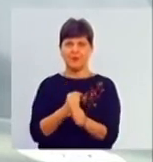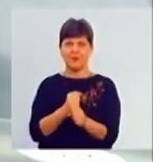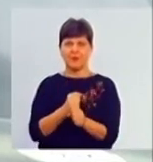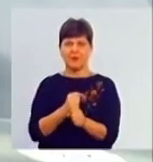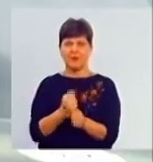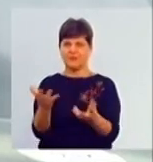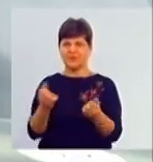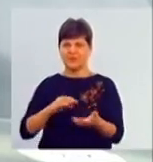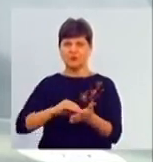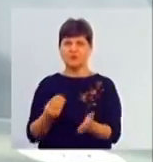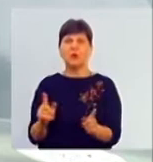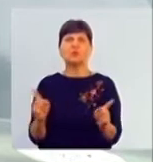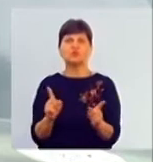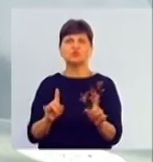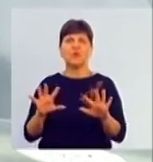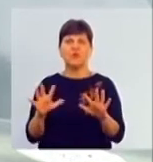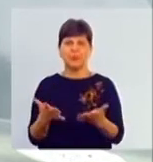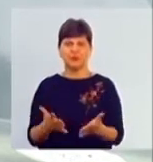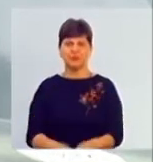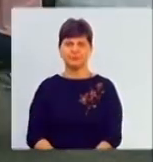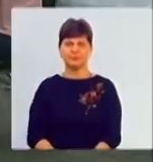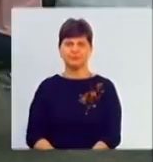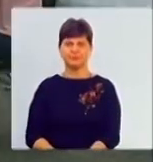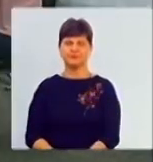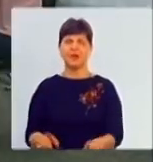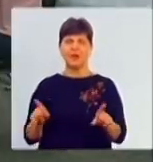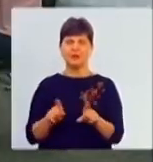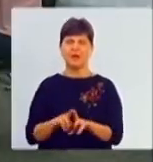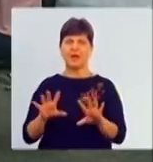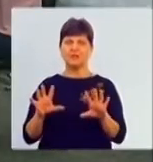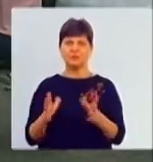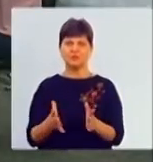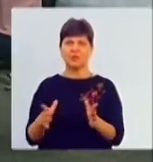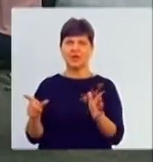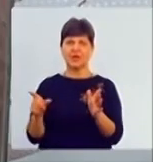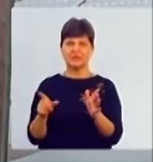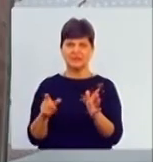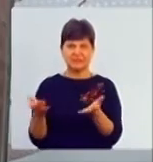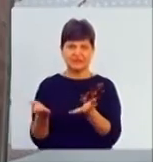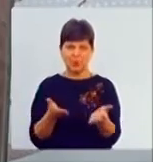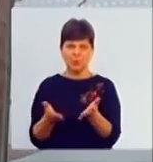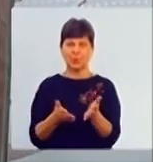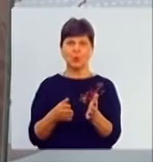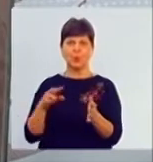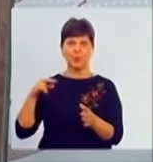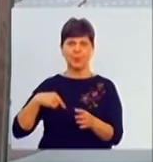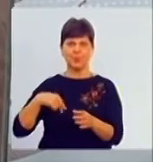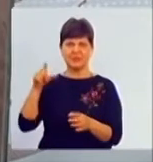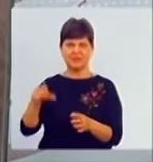взяти. Що в такому випадку робити? Ви розповіли ситуацію, з якою працівники пенсійного фонду